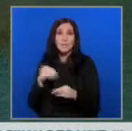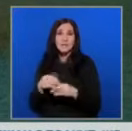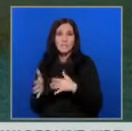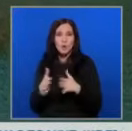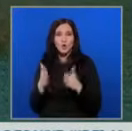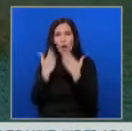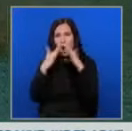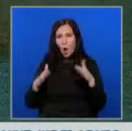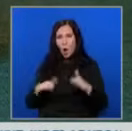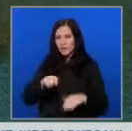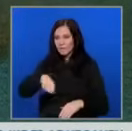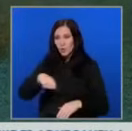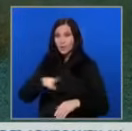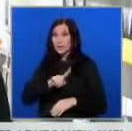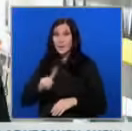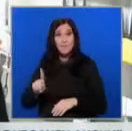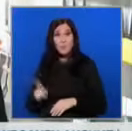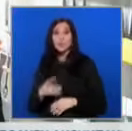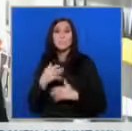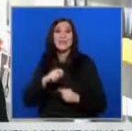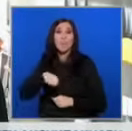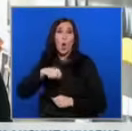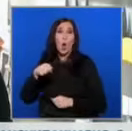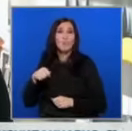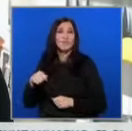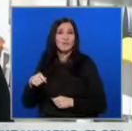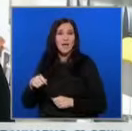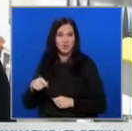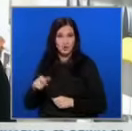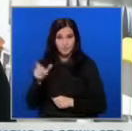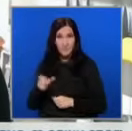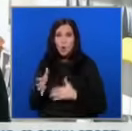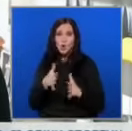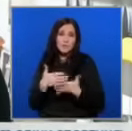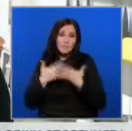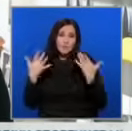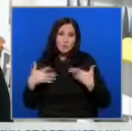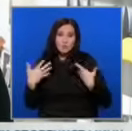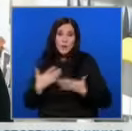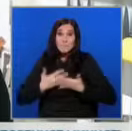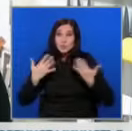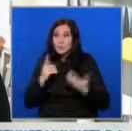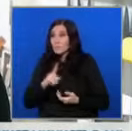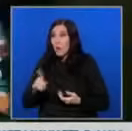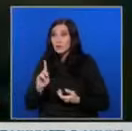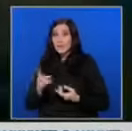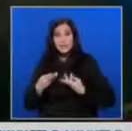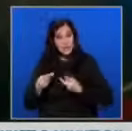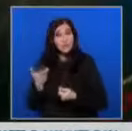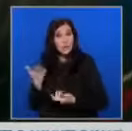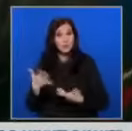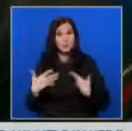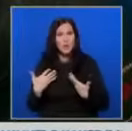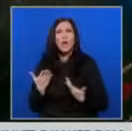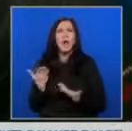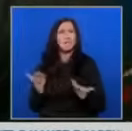На Коледа в кухнята не може без готвачи. Хората са вече в празнично настроение, празнуват и някой трябва да се погрижи за тяхното настроение. За